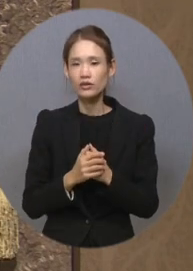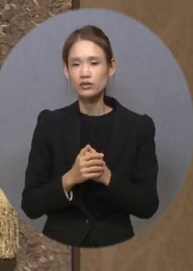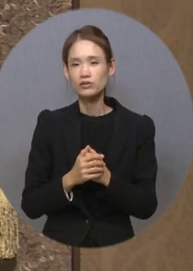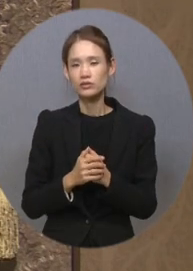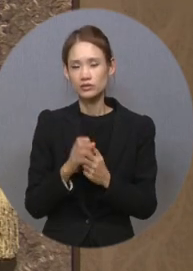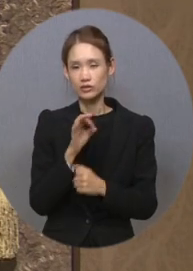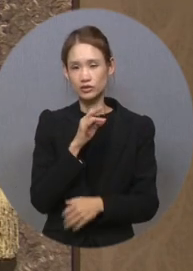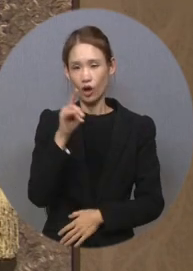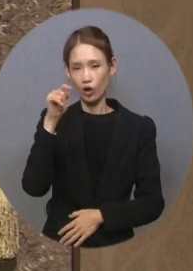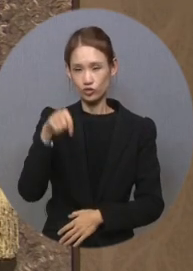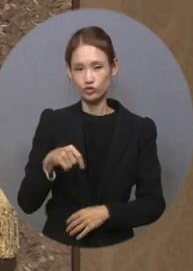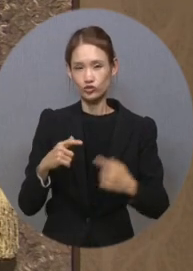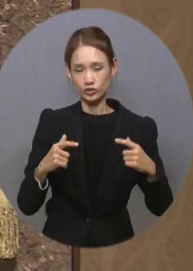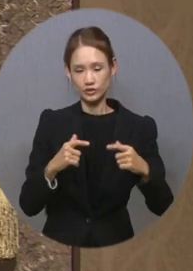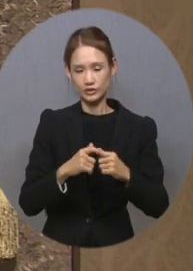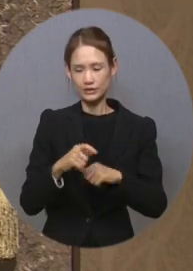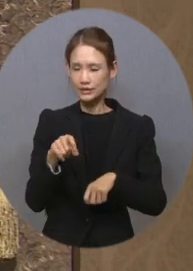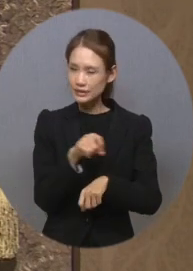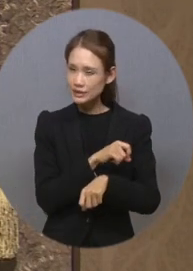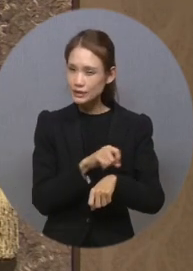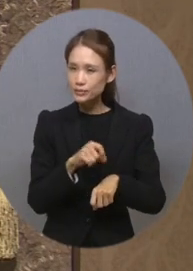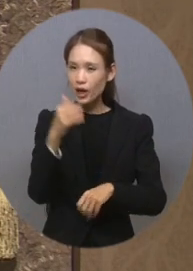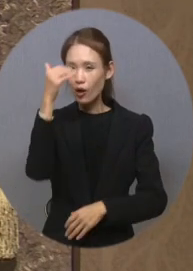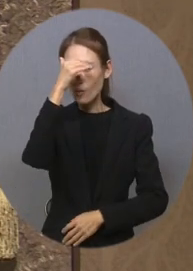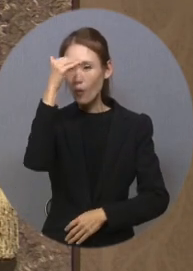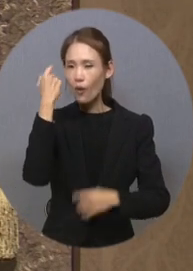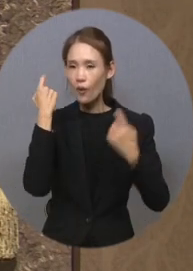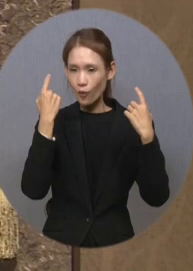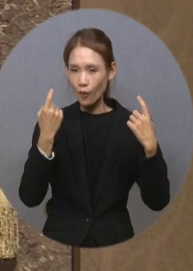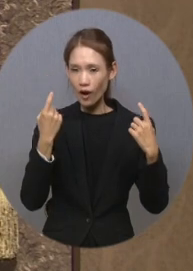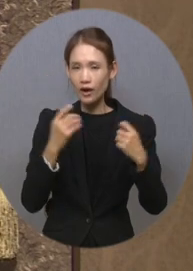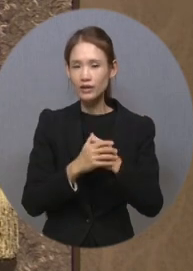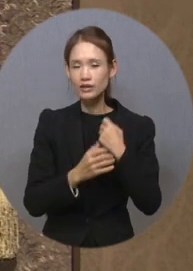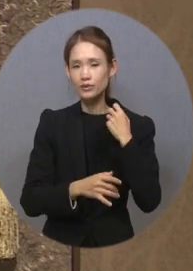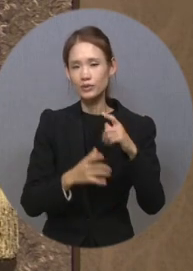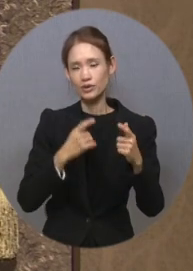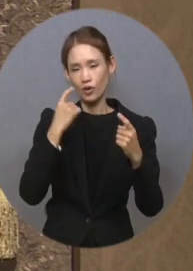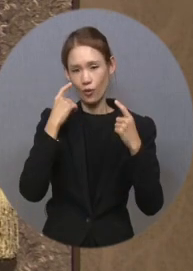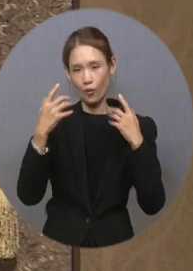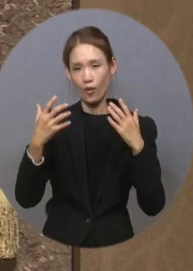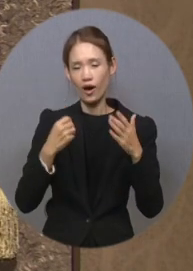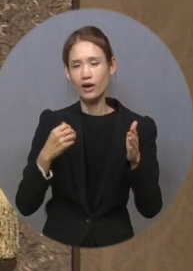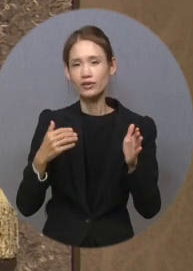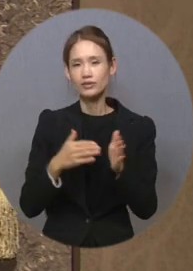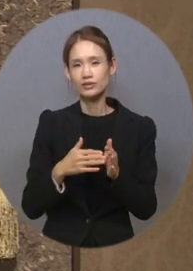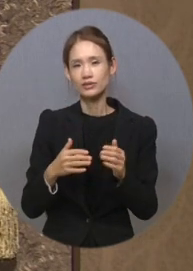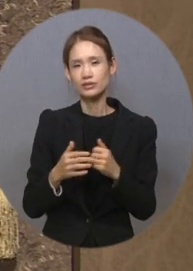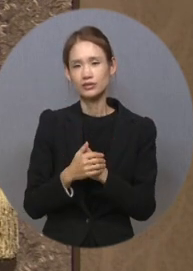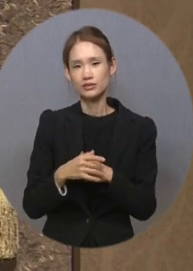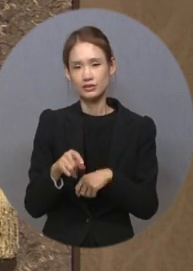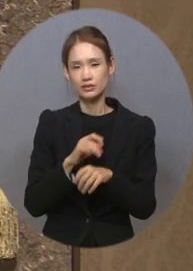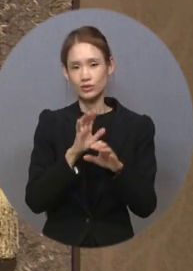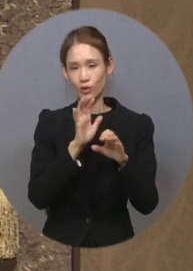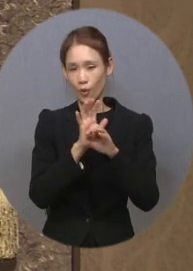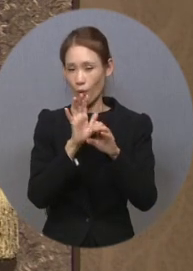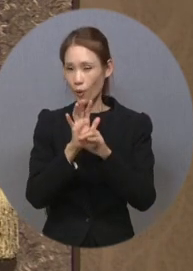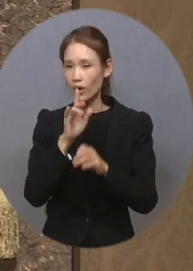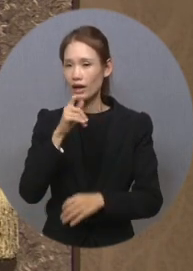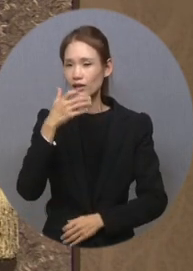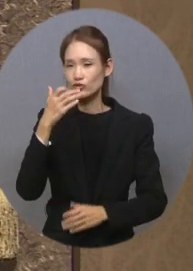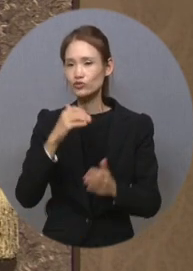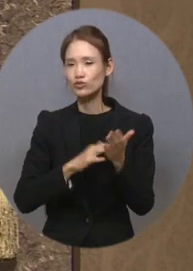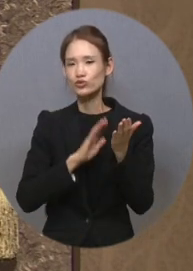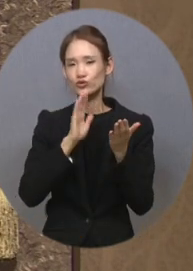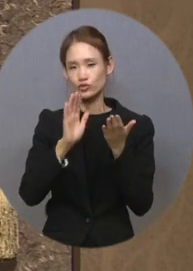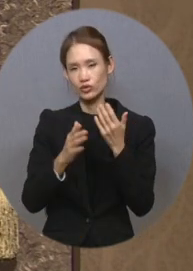이제 여수만의 차별화된 그런 관광 기반을 더 확보해야 되겠다 생각합니다. 특히 코로나 이후에